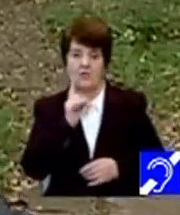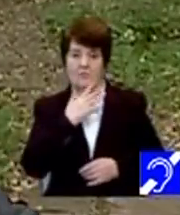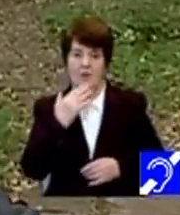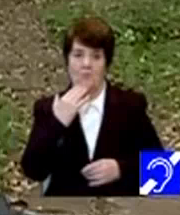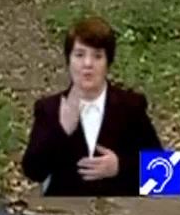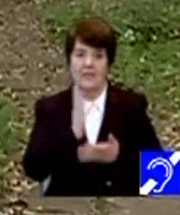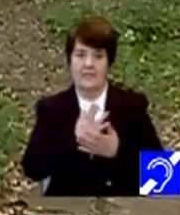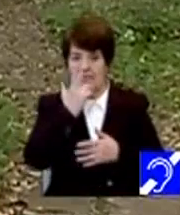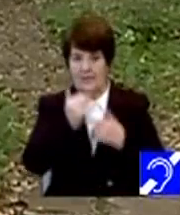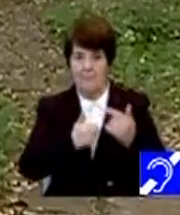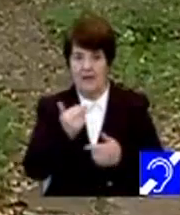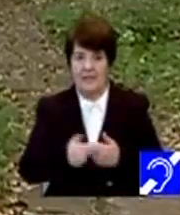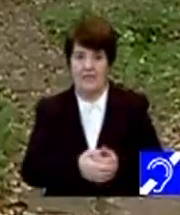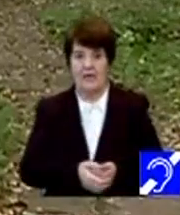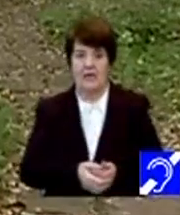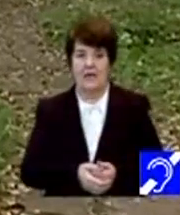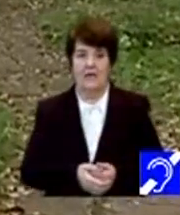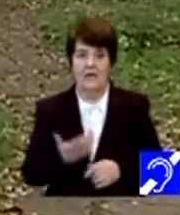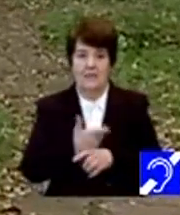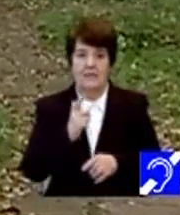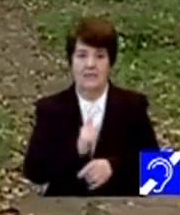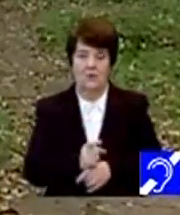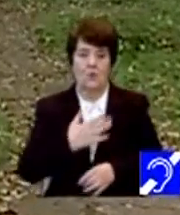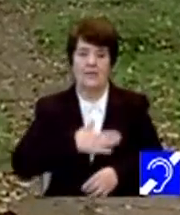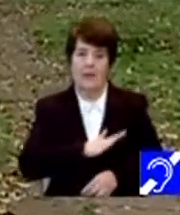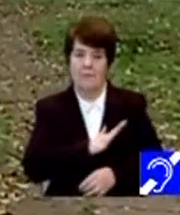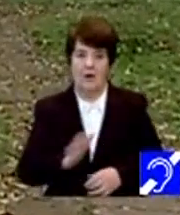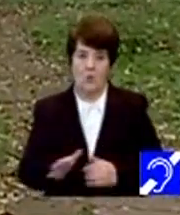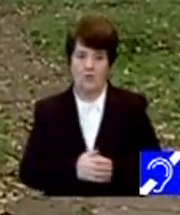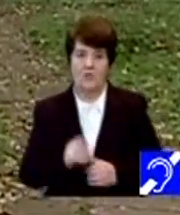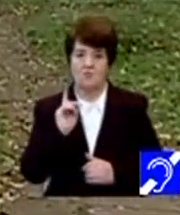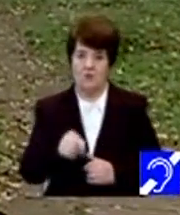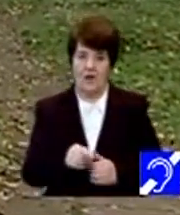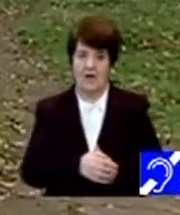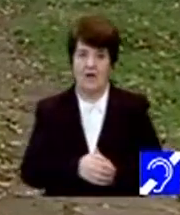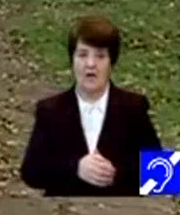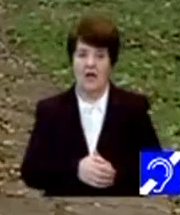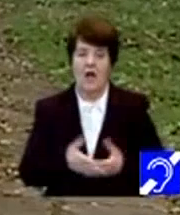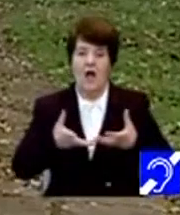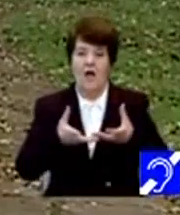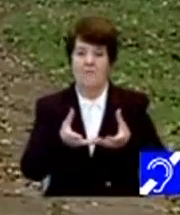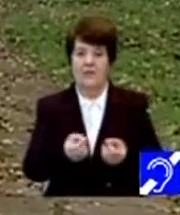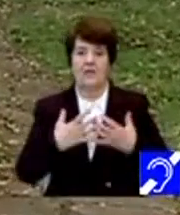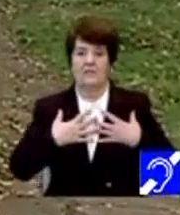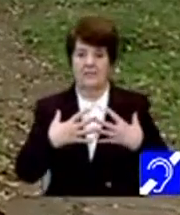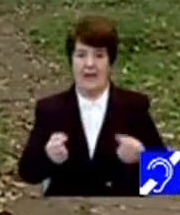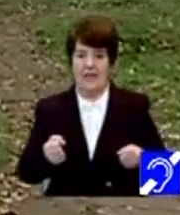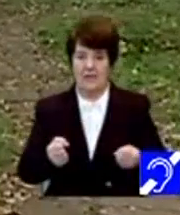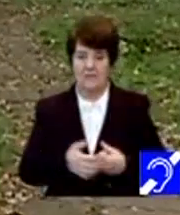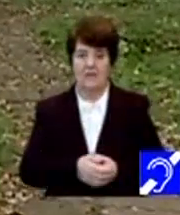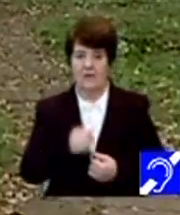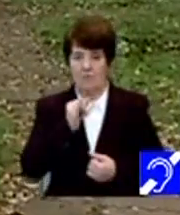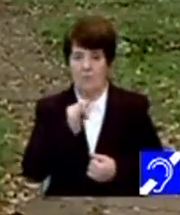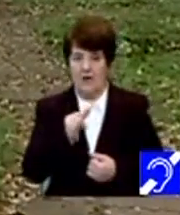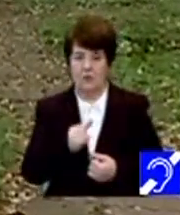rândul adolescenților. Este o deprindere destul de neplăcută și care afectează grav